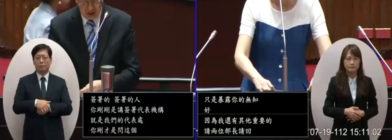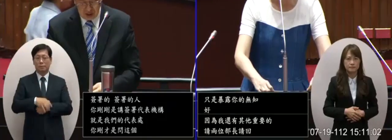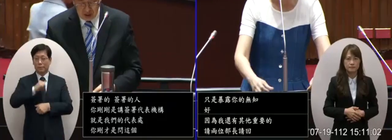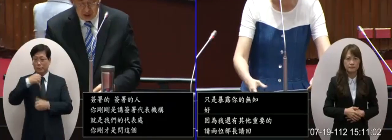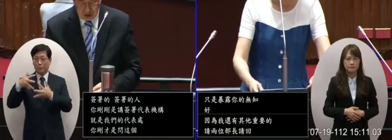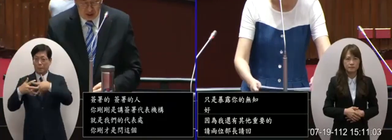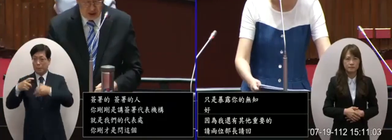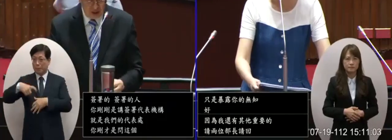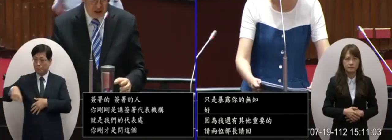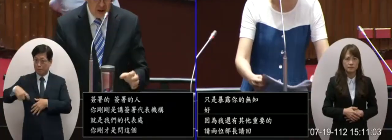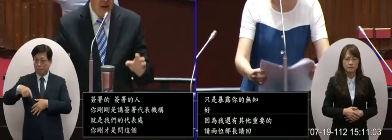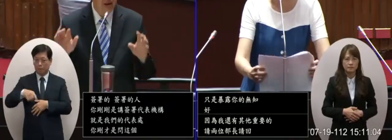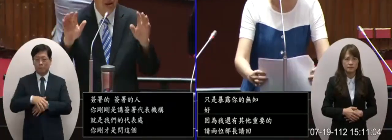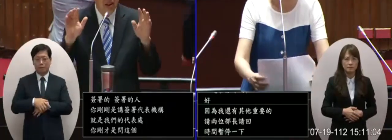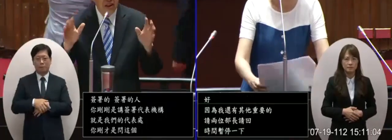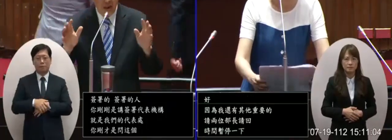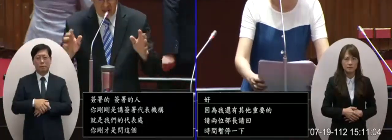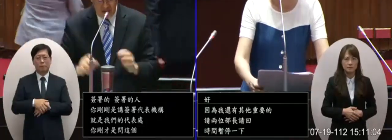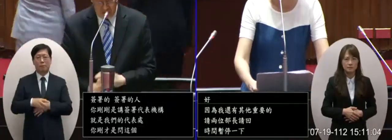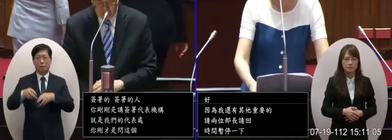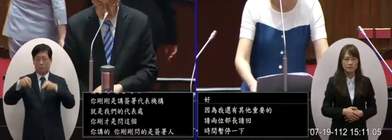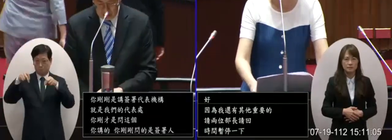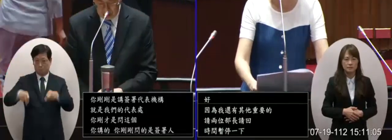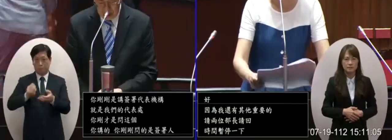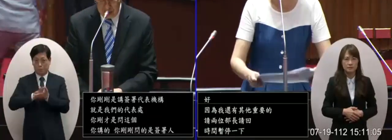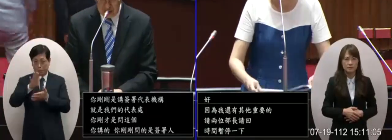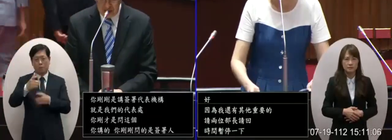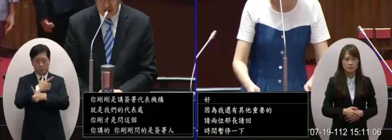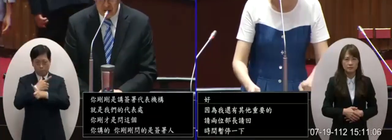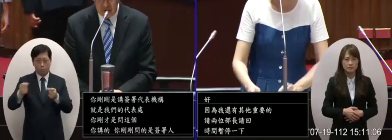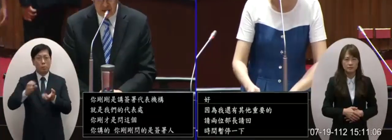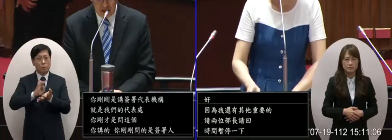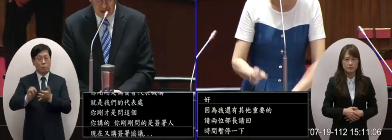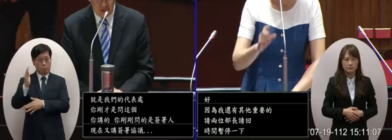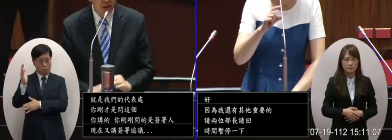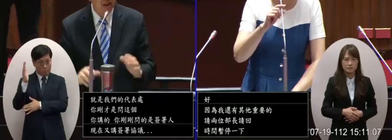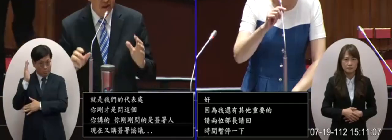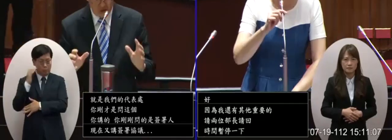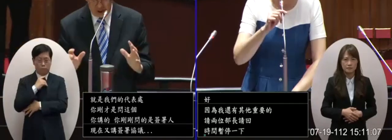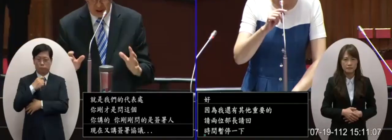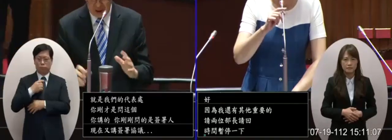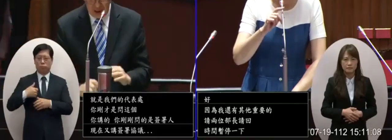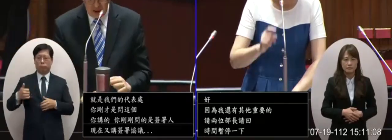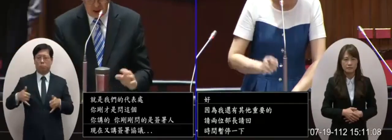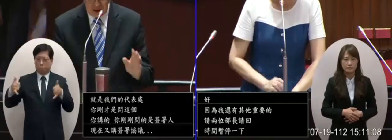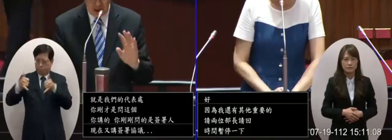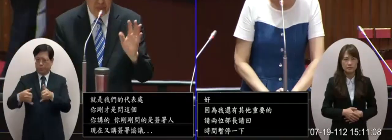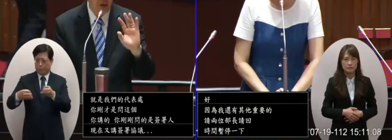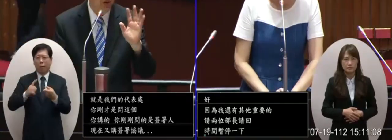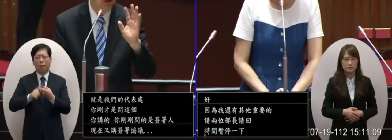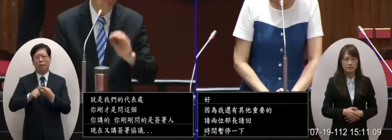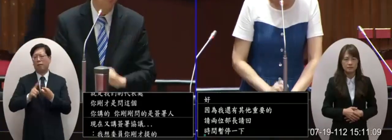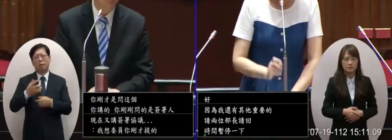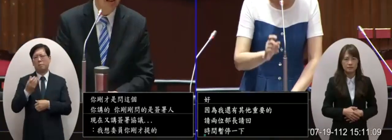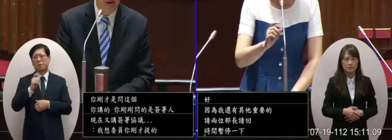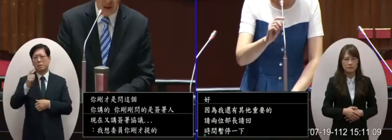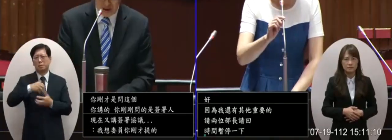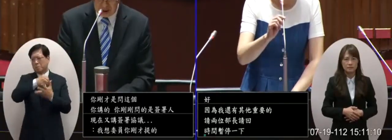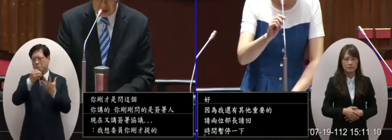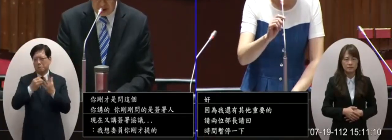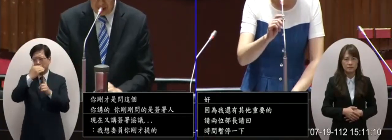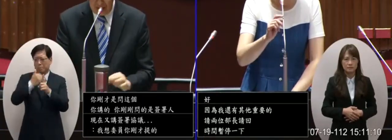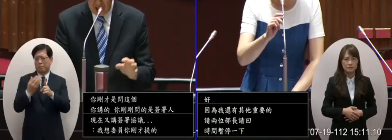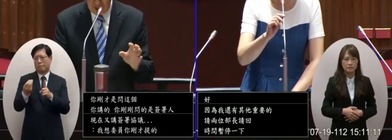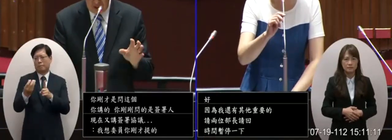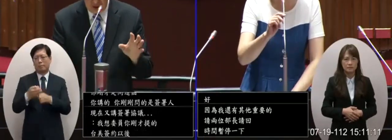台美是这个签约以后都是以台美是以政府 为这个主体啦，所以这个没有所谓降级的问